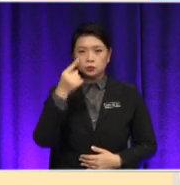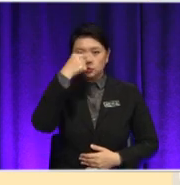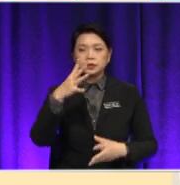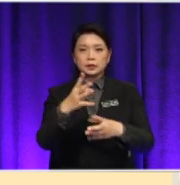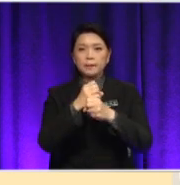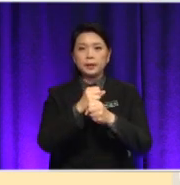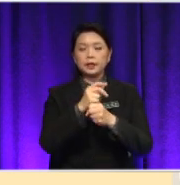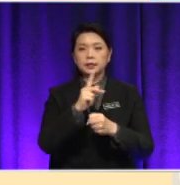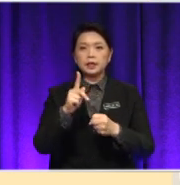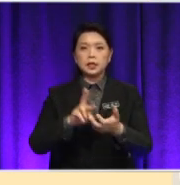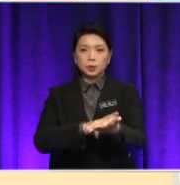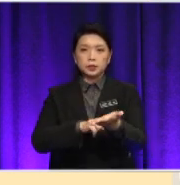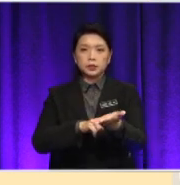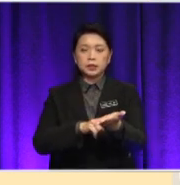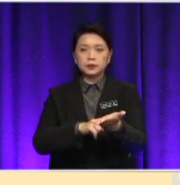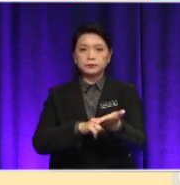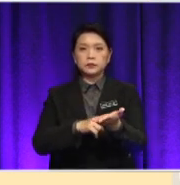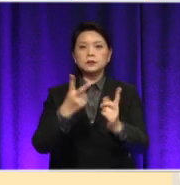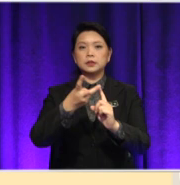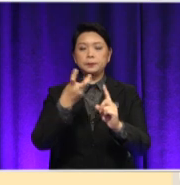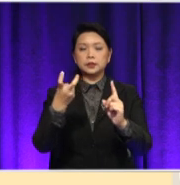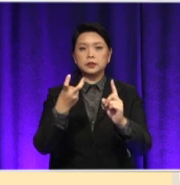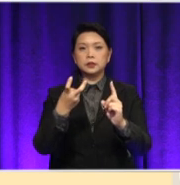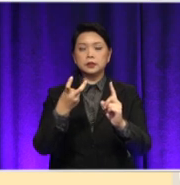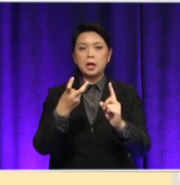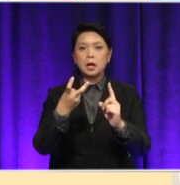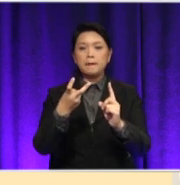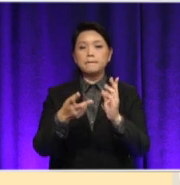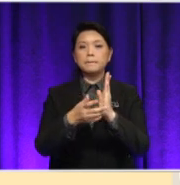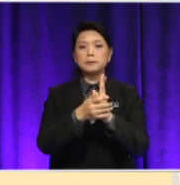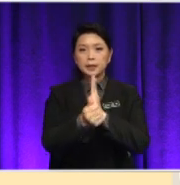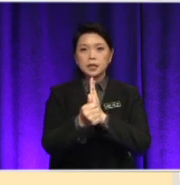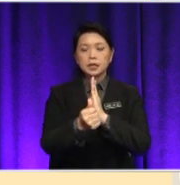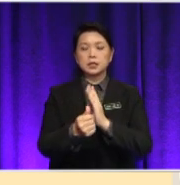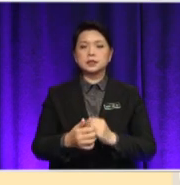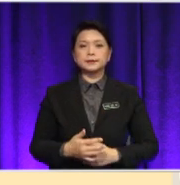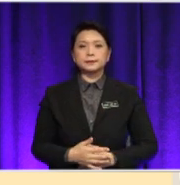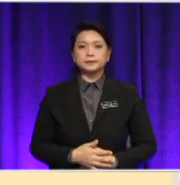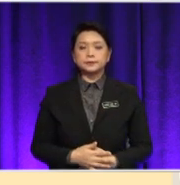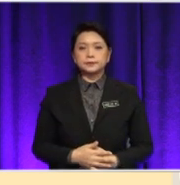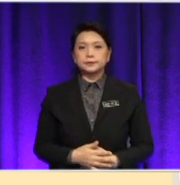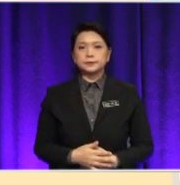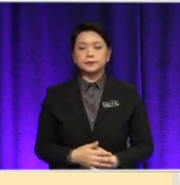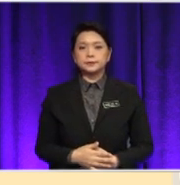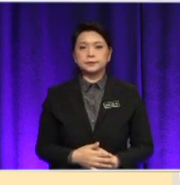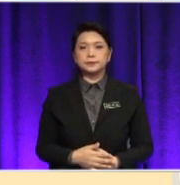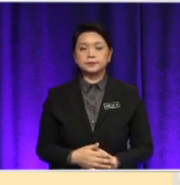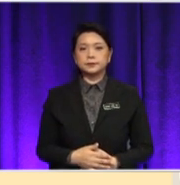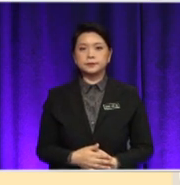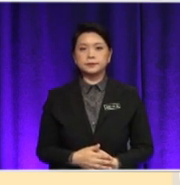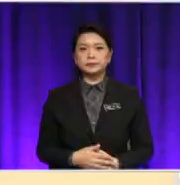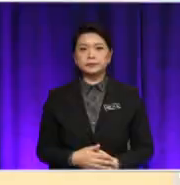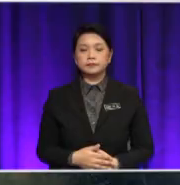mendapatkan rawatan daripada pakar. Betul. Dia bercakap pun macam seorang yang pakar. Ya, saya suka. Okey, saya bagi